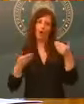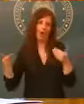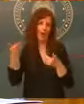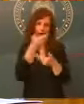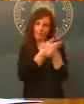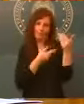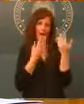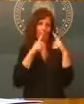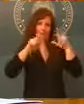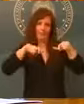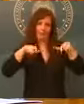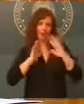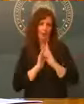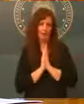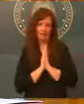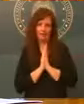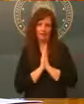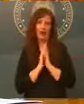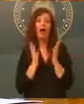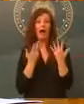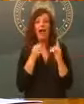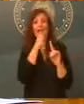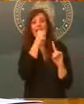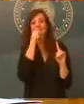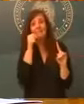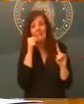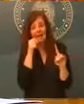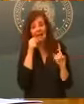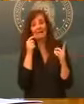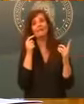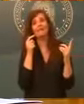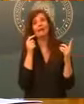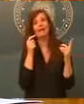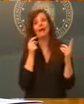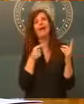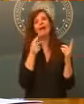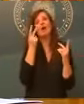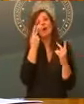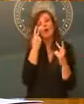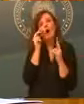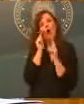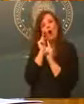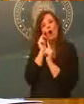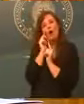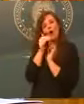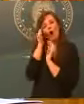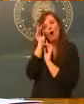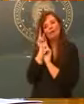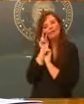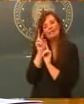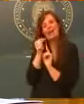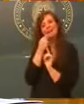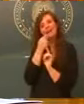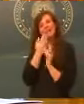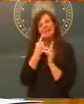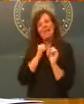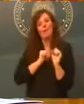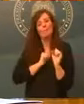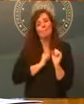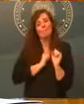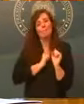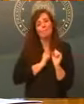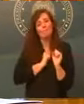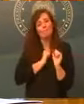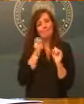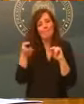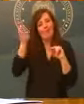guardare a quelli che hanno sofferto di più. Io penso ai bambini della scuola dell'infanzia, ai bambini della